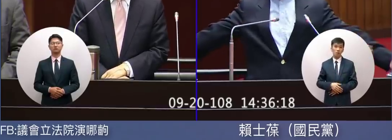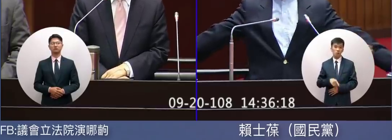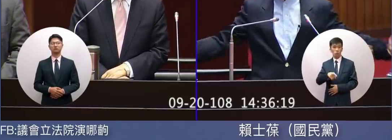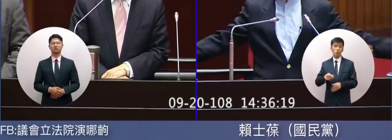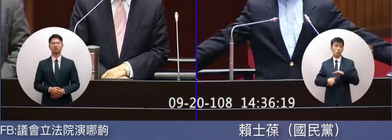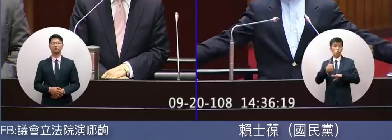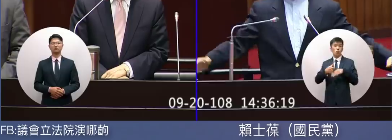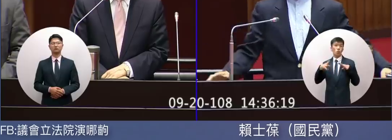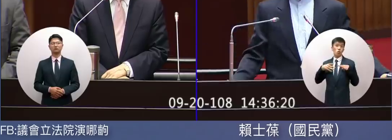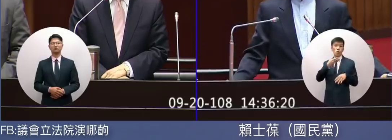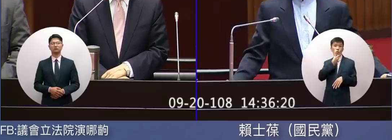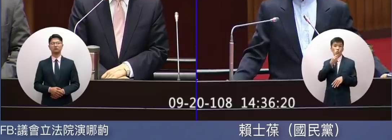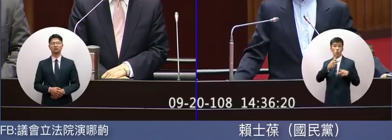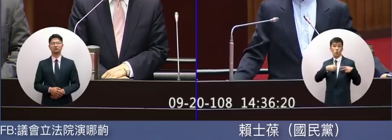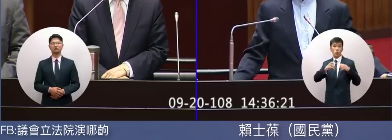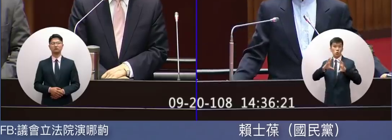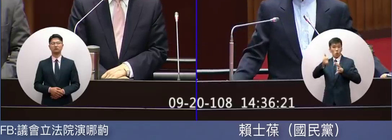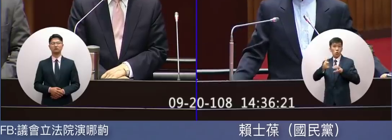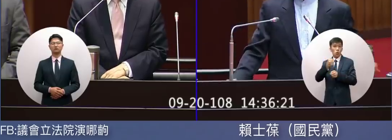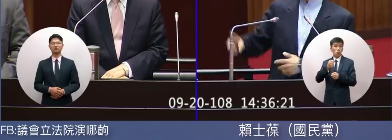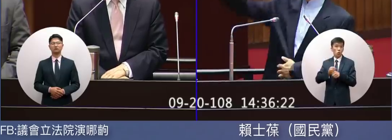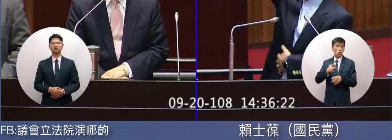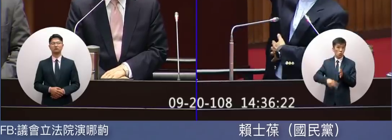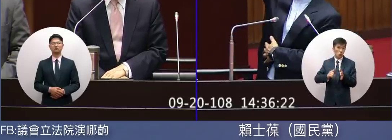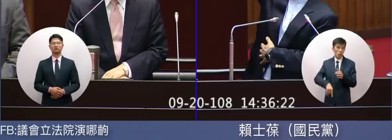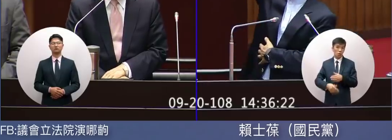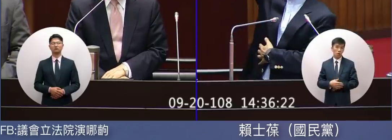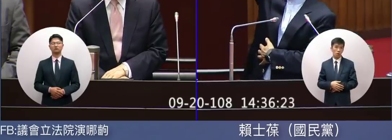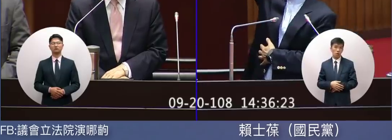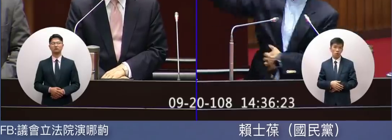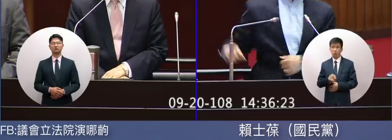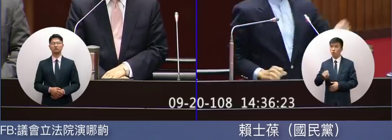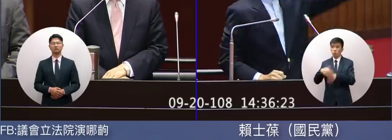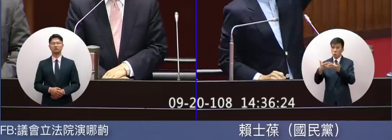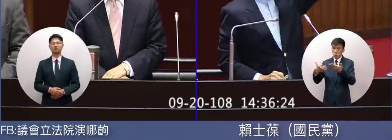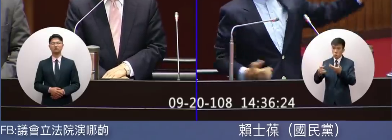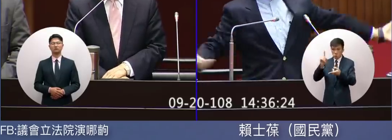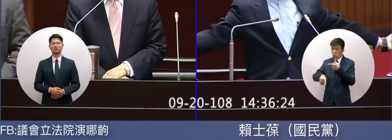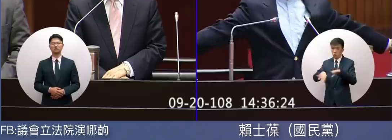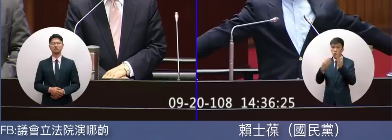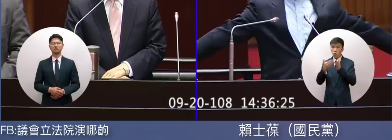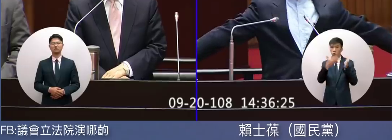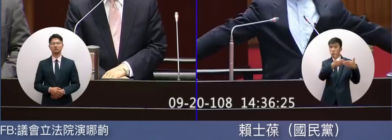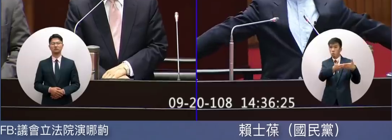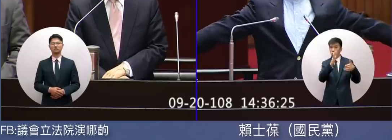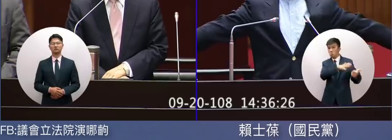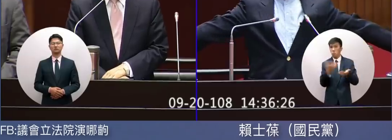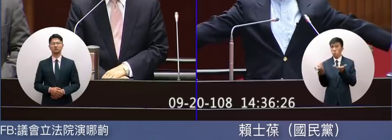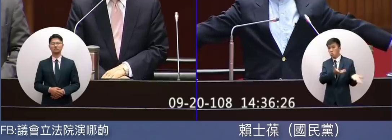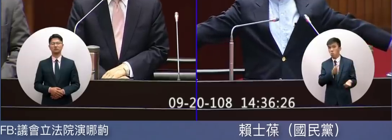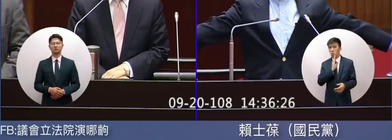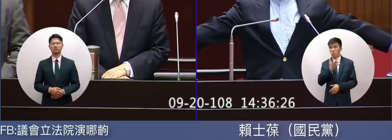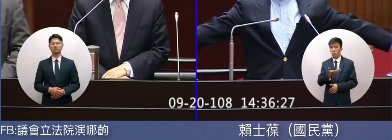做嘞，这总统嘛就好做嘞，对不对？啊，什么代志都没阿强啊， 什么代志名叫我都啊，那不